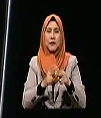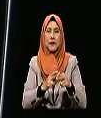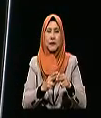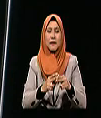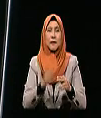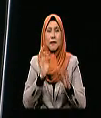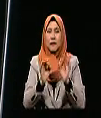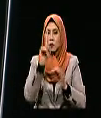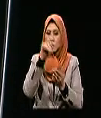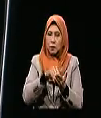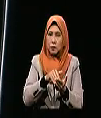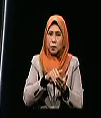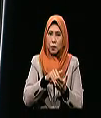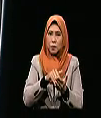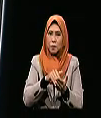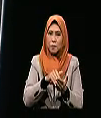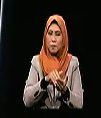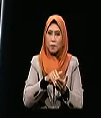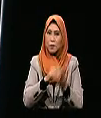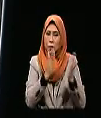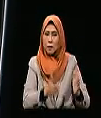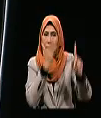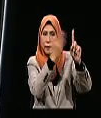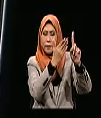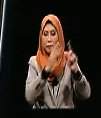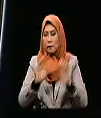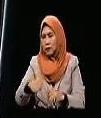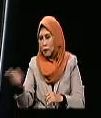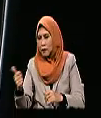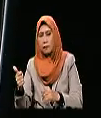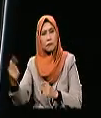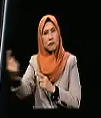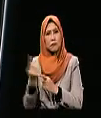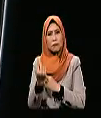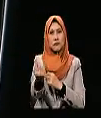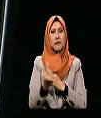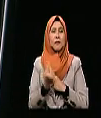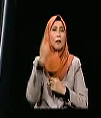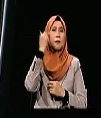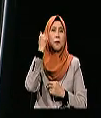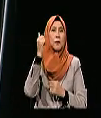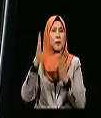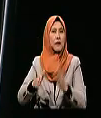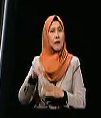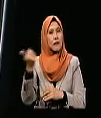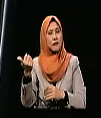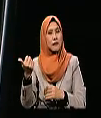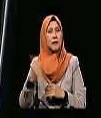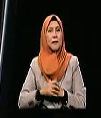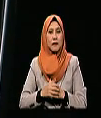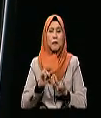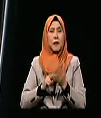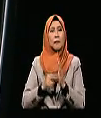Jadi kalau lain daripada 1,000 ni orang baru lah. Jadi kalau tidak nanti dilihat wilayah ni, oh ni